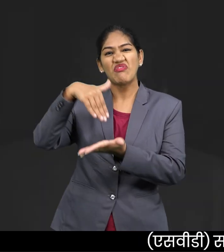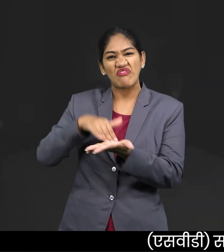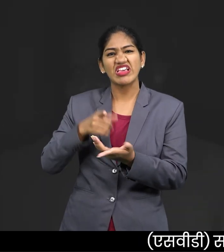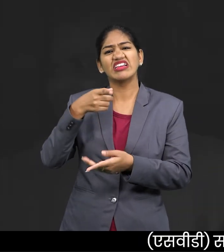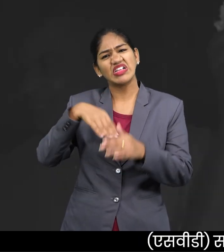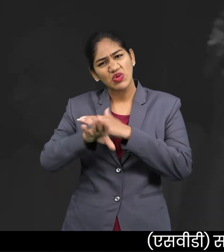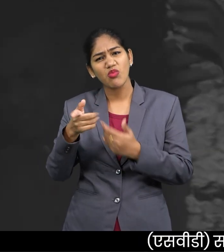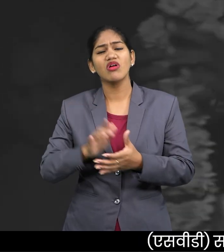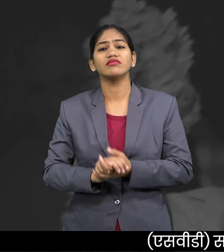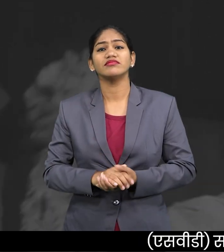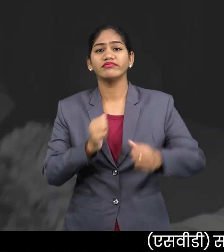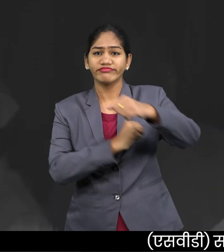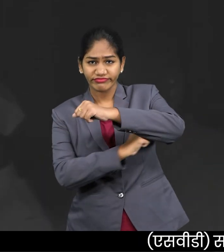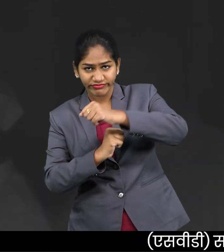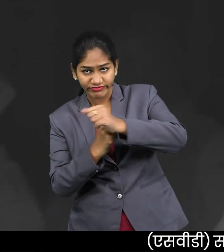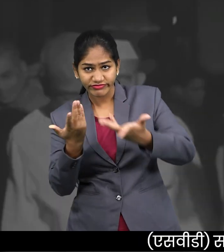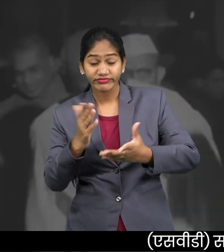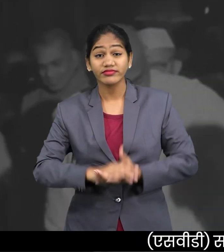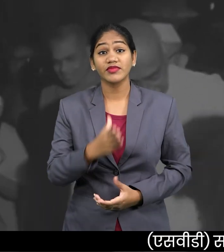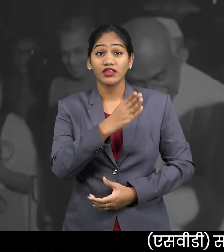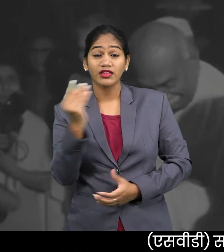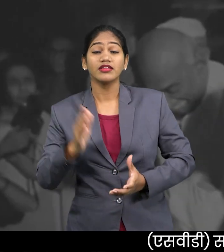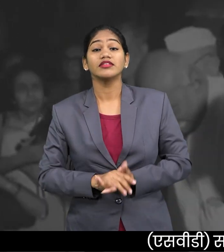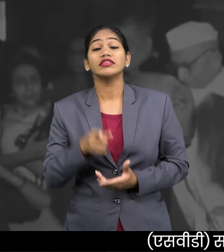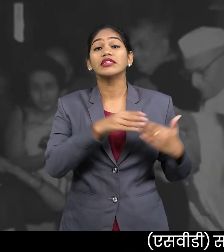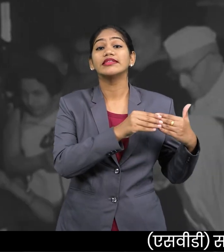एसवीडी सरकार द्वारा उनकी जगह ले ली गई।